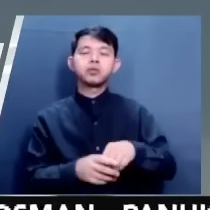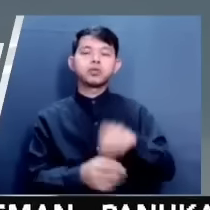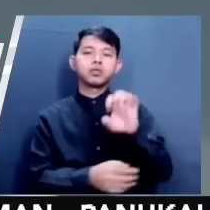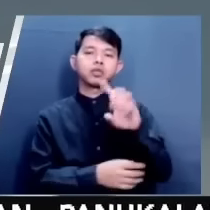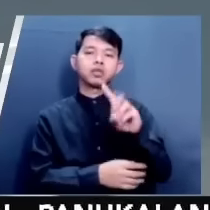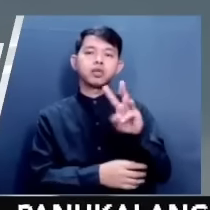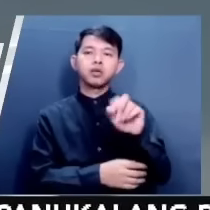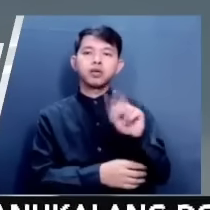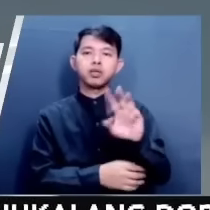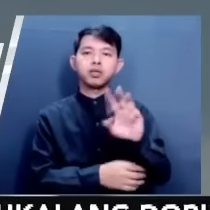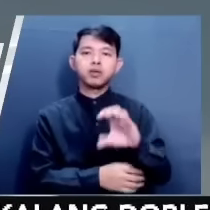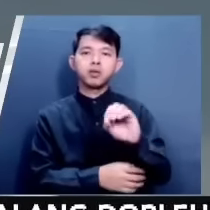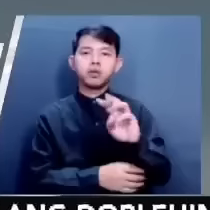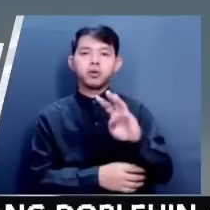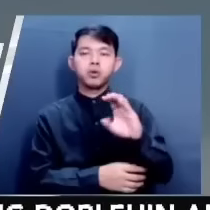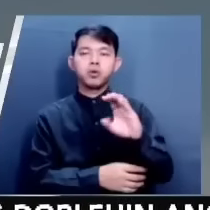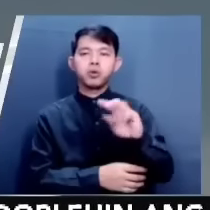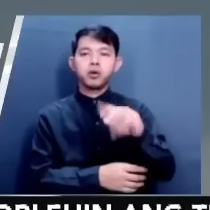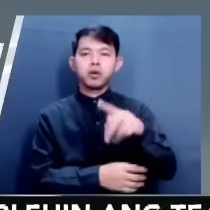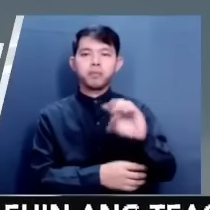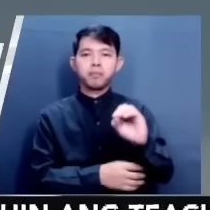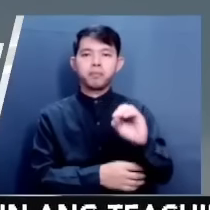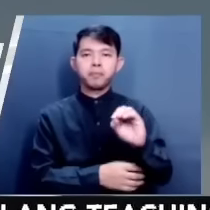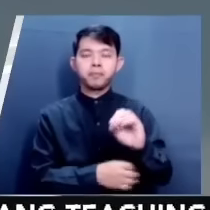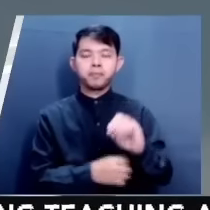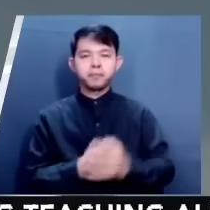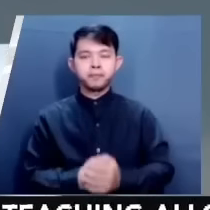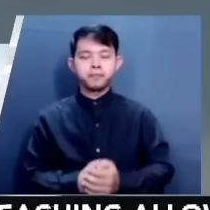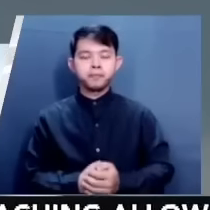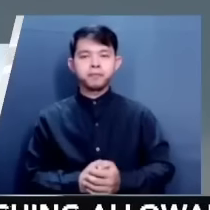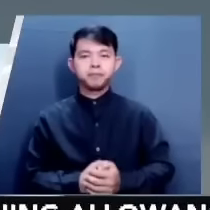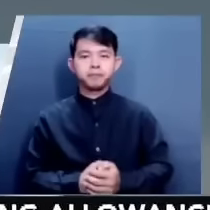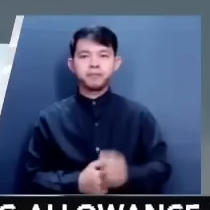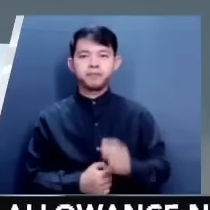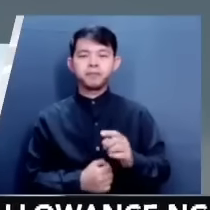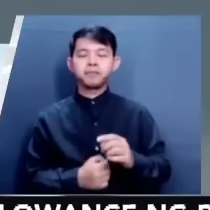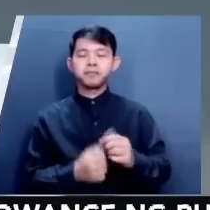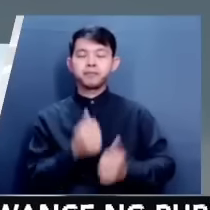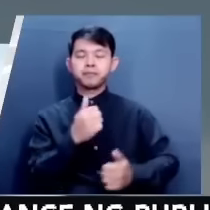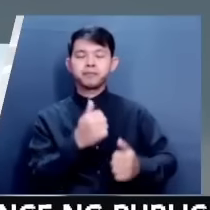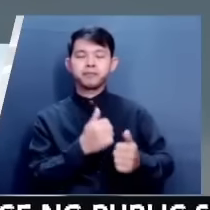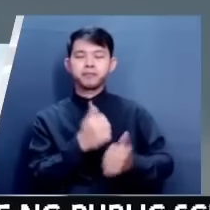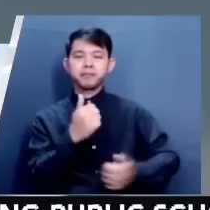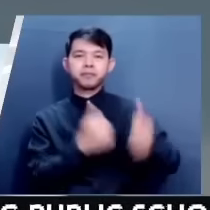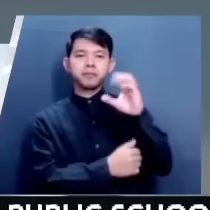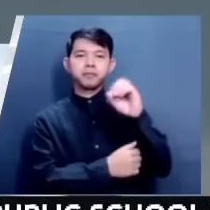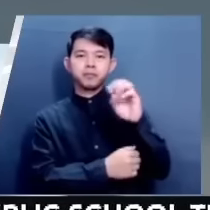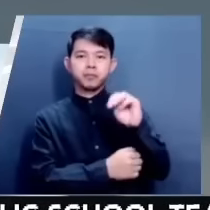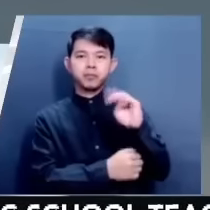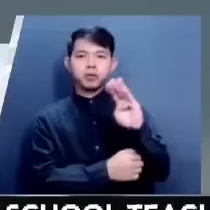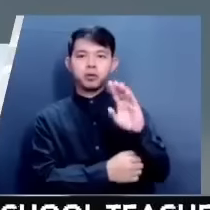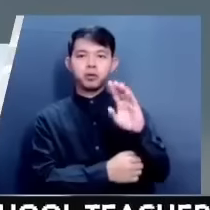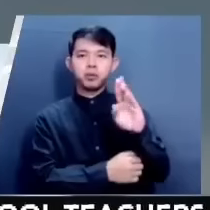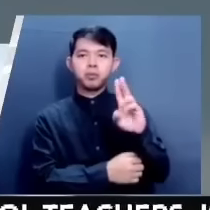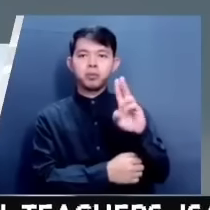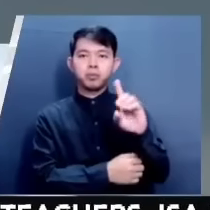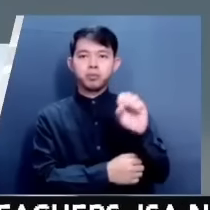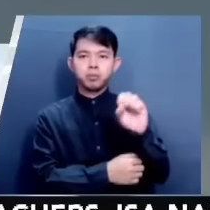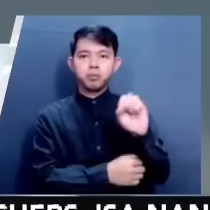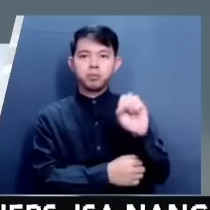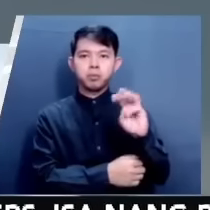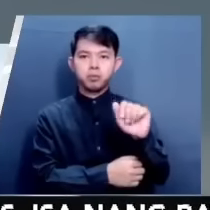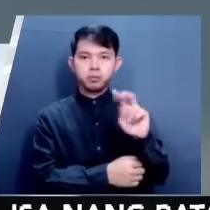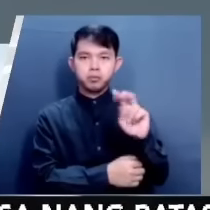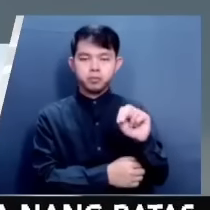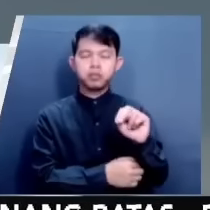ng Ombudsman ang preventive suspension laban kay Mayor Guo at 2 iba pa para hindi nila maimpluwensyahan ang gagawing investigasyon